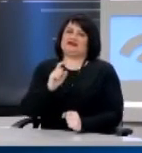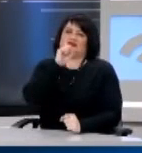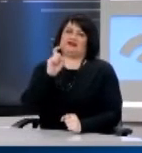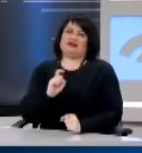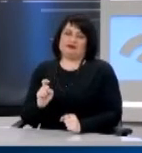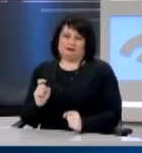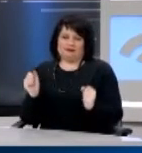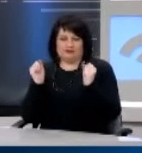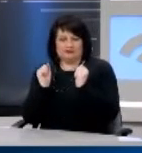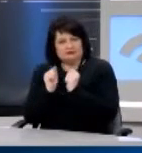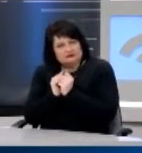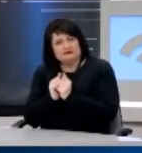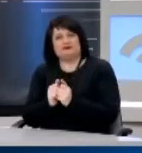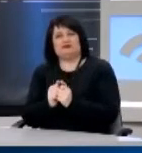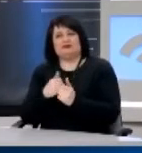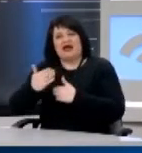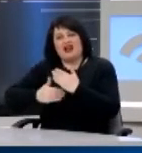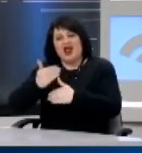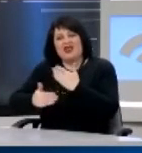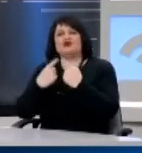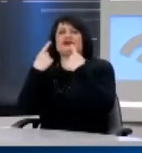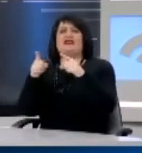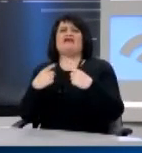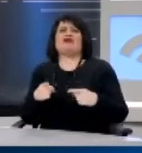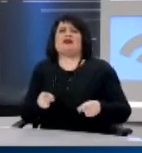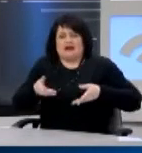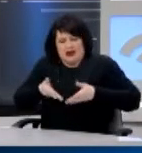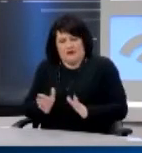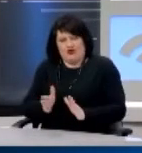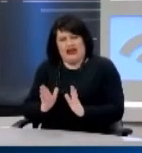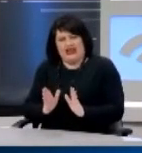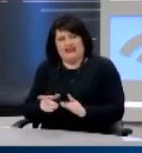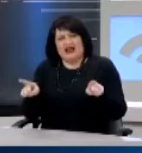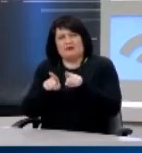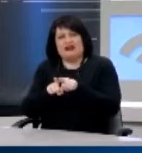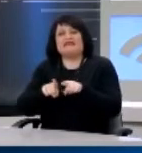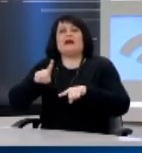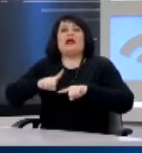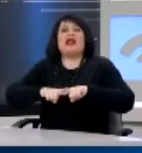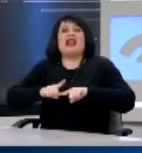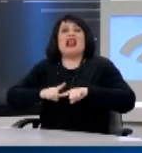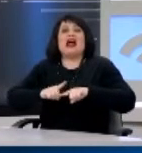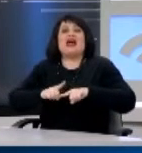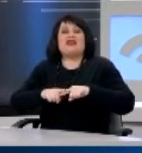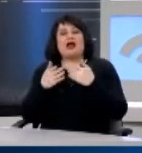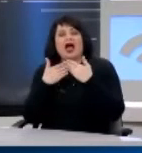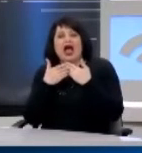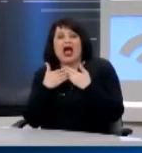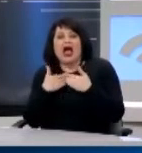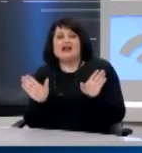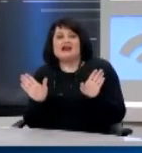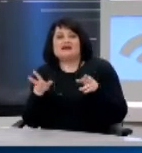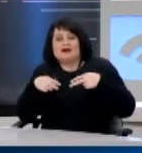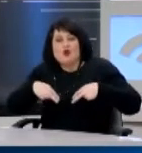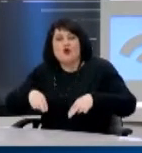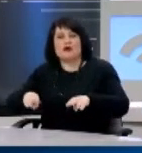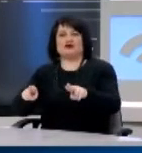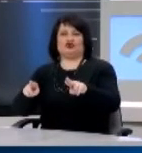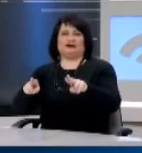Ελλάδα, με δύο λόγια, των ανοιχτών οριζόντων, όπως άλλωστε τέτοια ήταν στις μεγαλύτερες στιγμές της ιστορίας